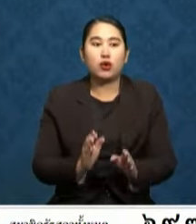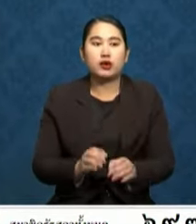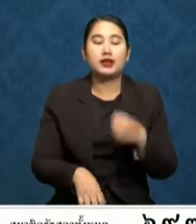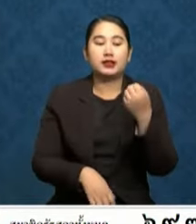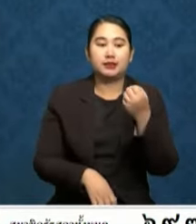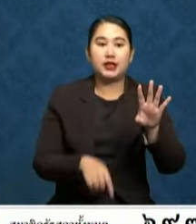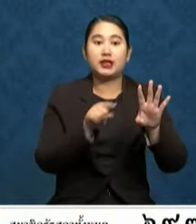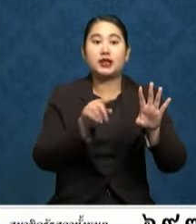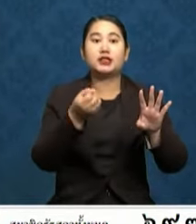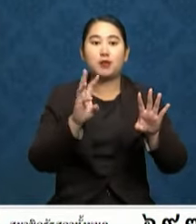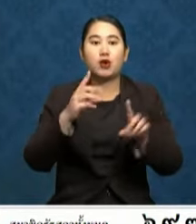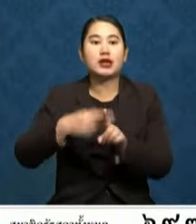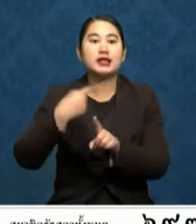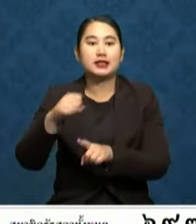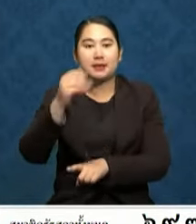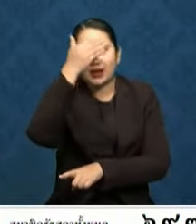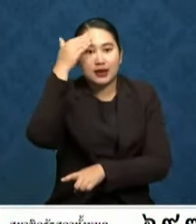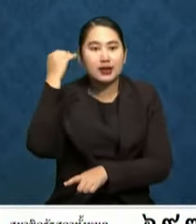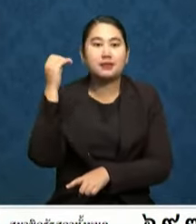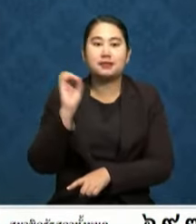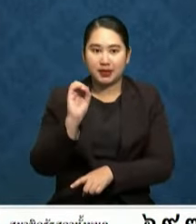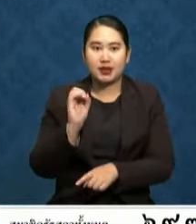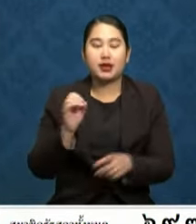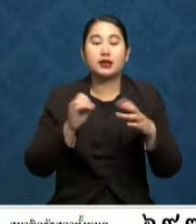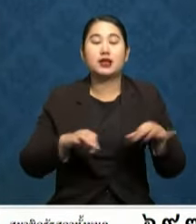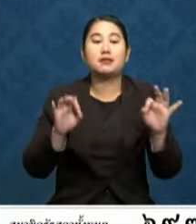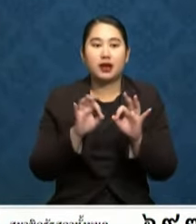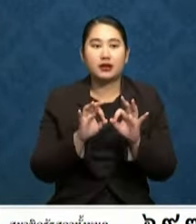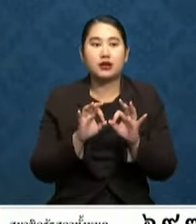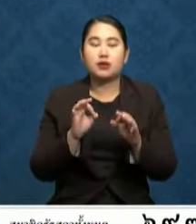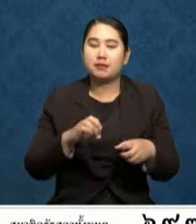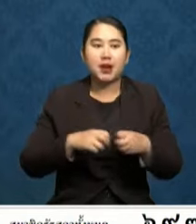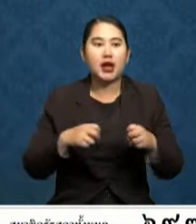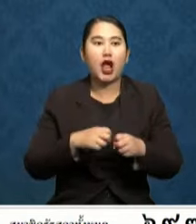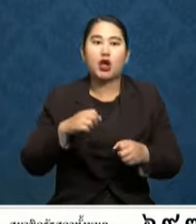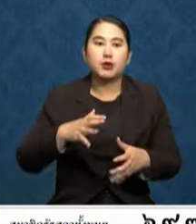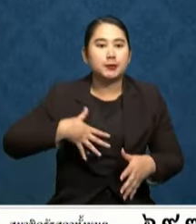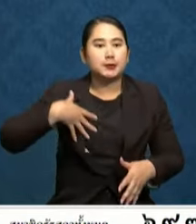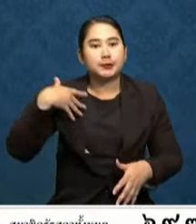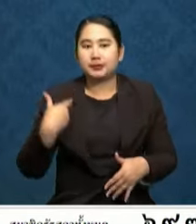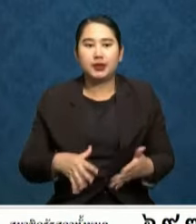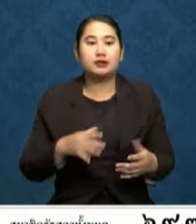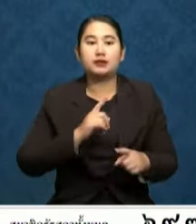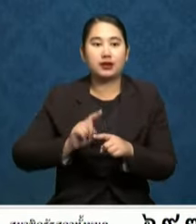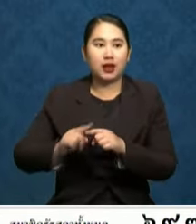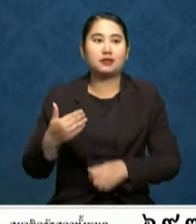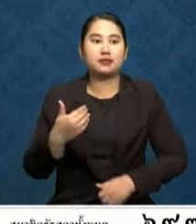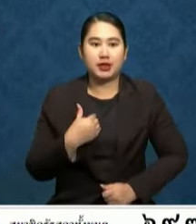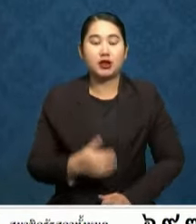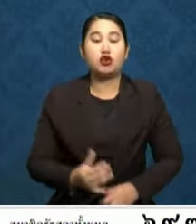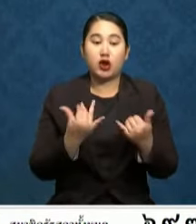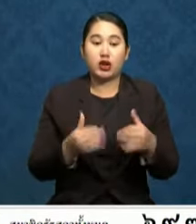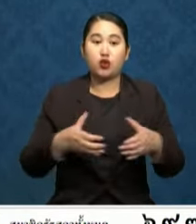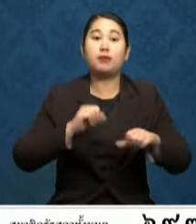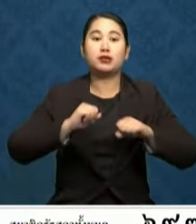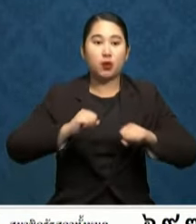าไม่ลืมกำพืชและไม่ลืมความทุกข์ยากหรือความทารุณโหดร้ายรุ่นนี้เยาวชน